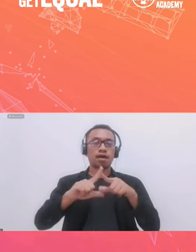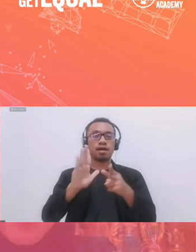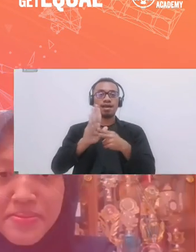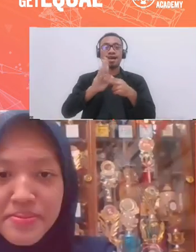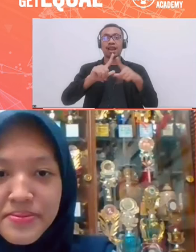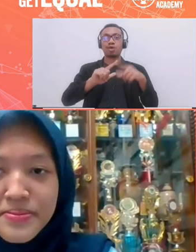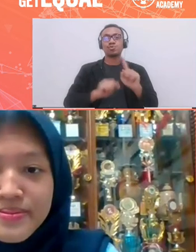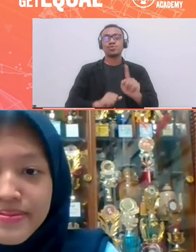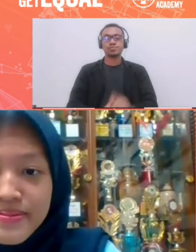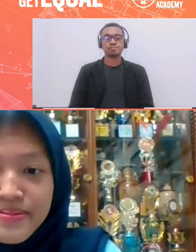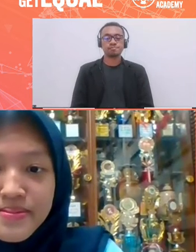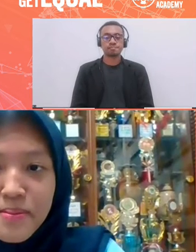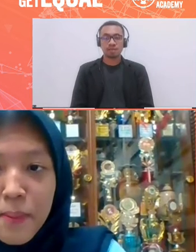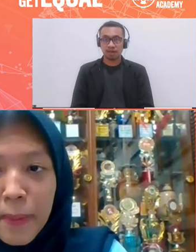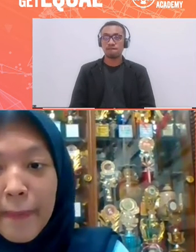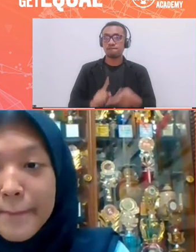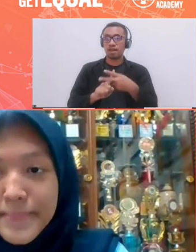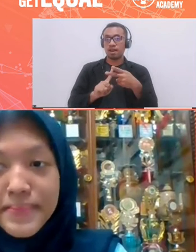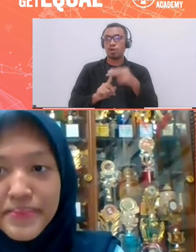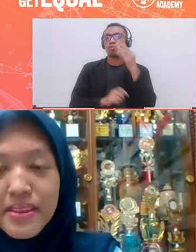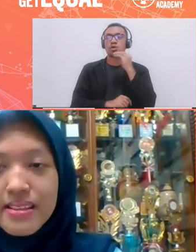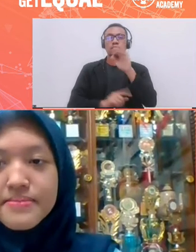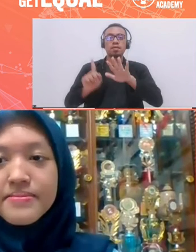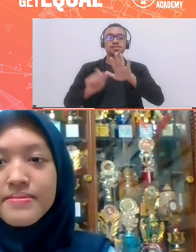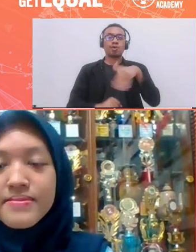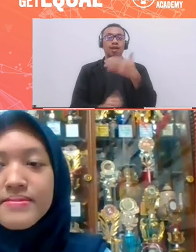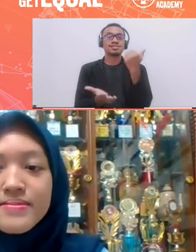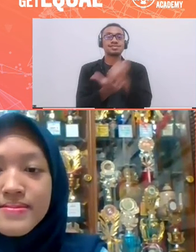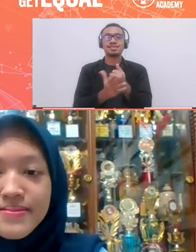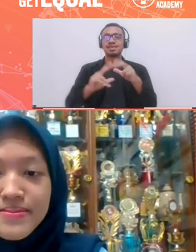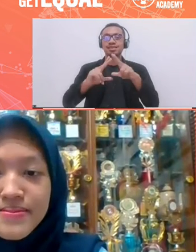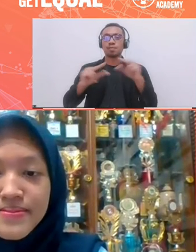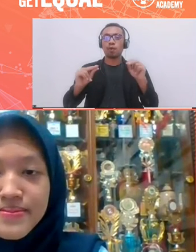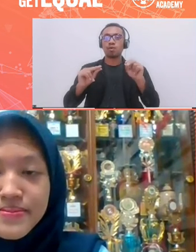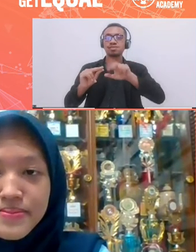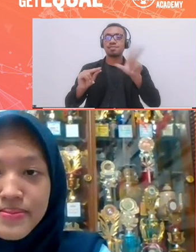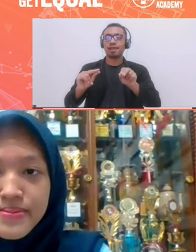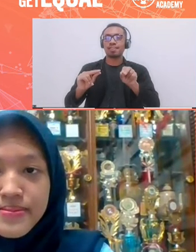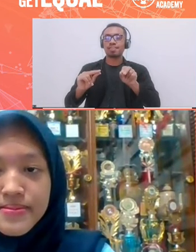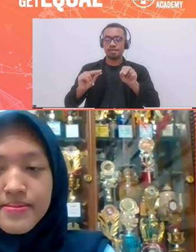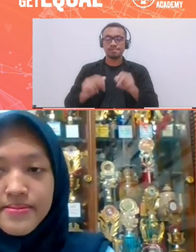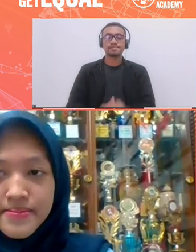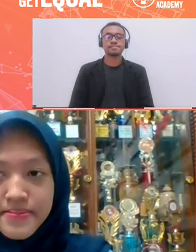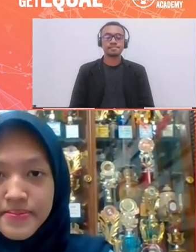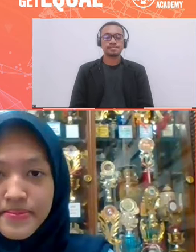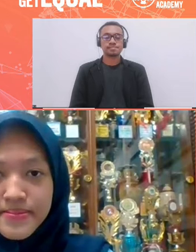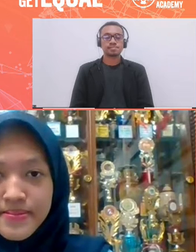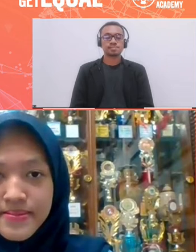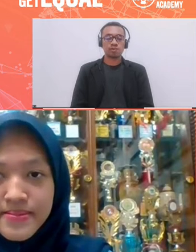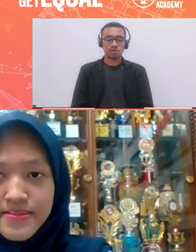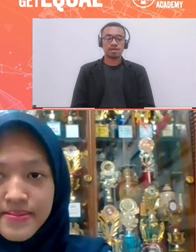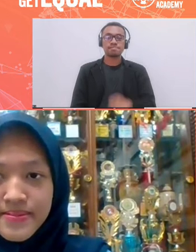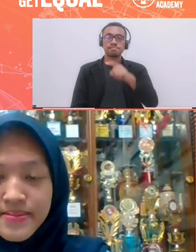Fayana. Fayana 15 tahun, dari Depok, dan sebagai informasi buat teman-teman semua, ibu dan